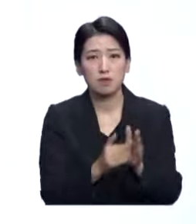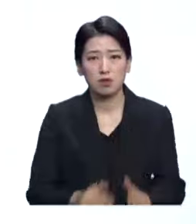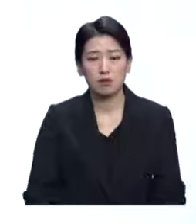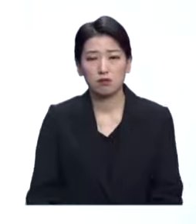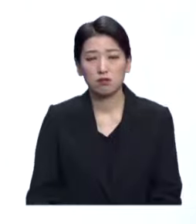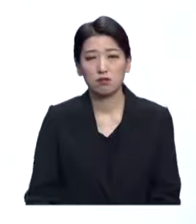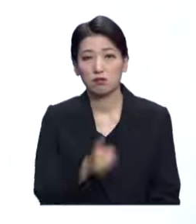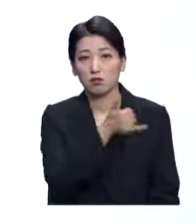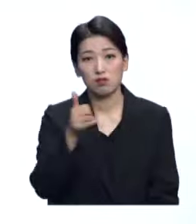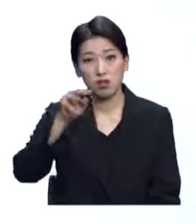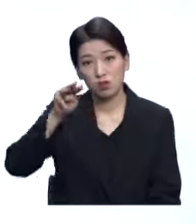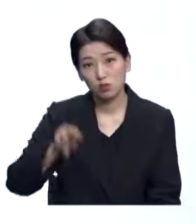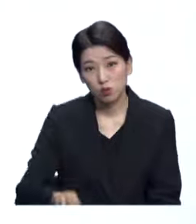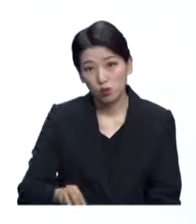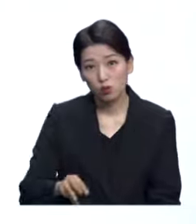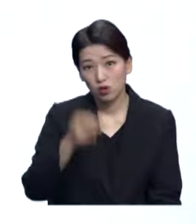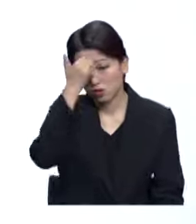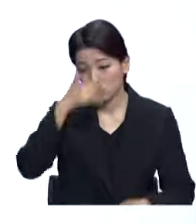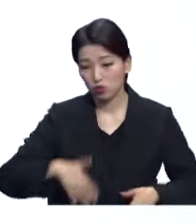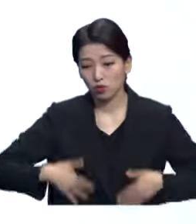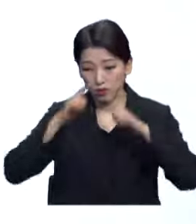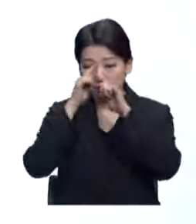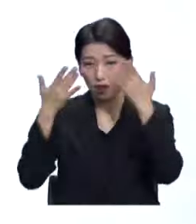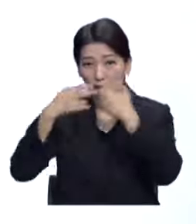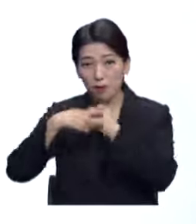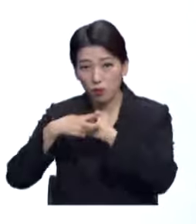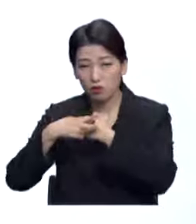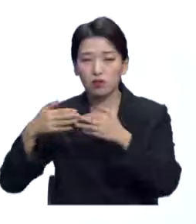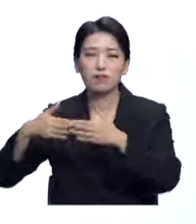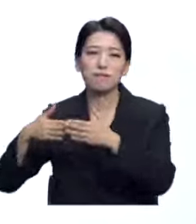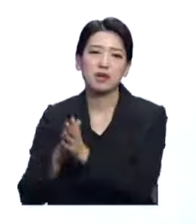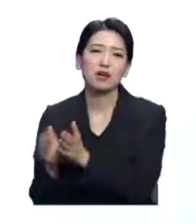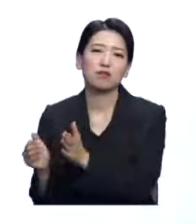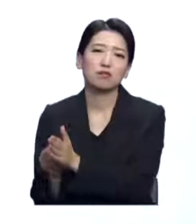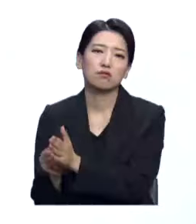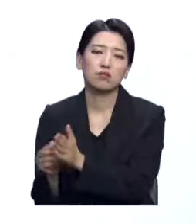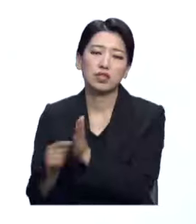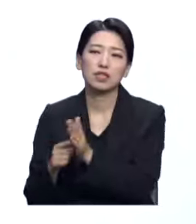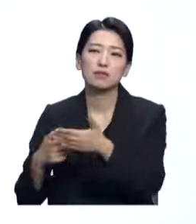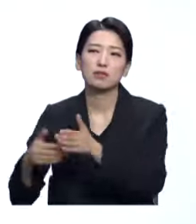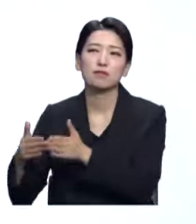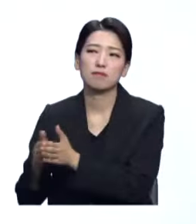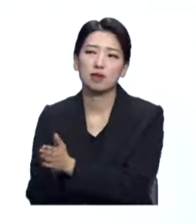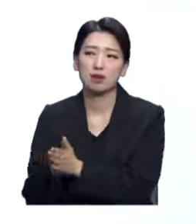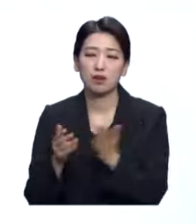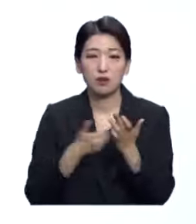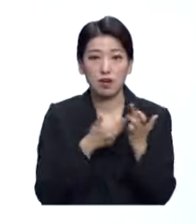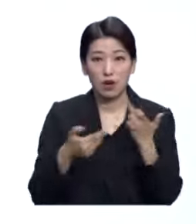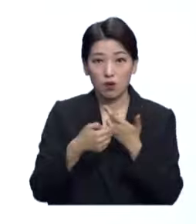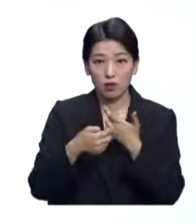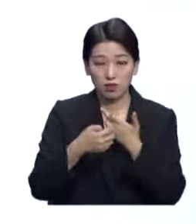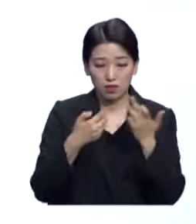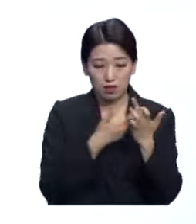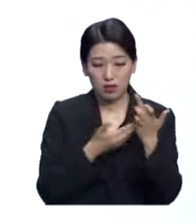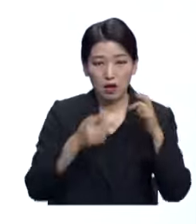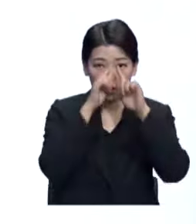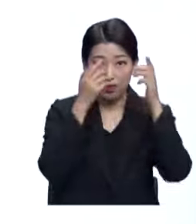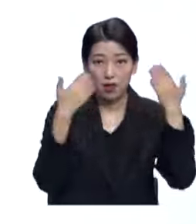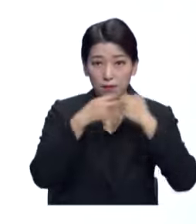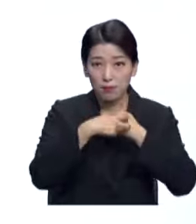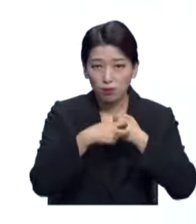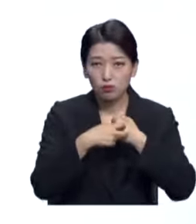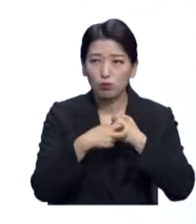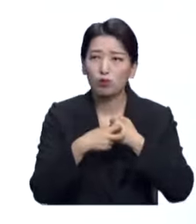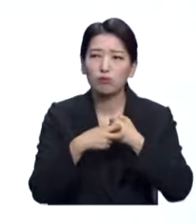충남대병원도 어제부터 야간 응급실 운영을 중단을 했고 강원대병원은 오늘부터 야간 성매 진료를 중단한다.